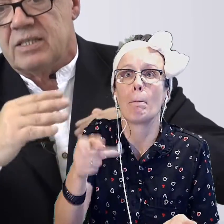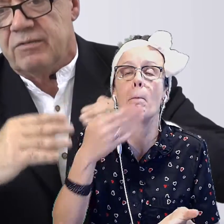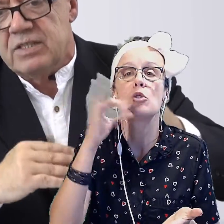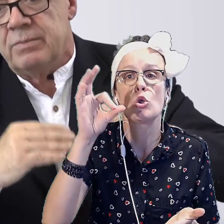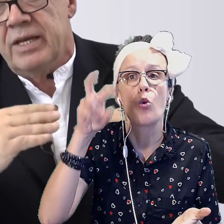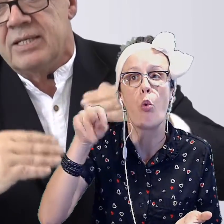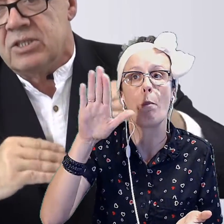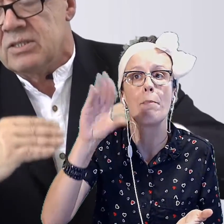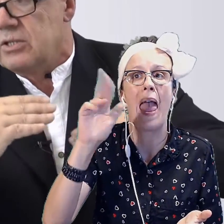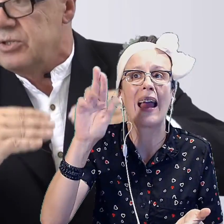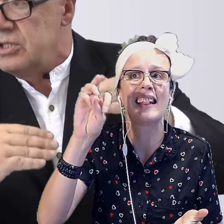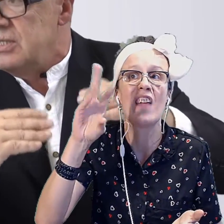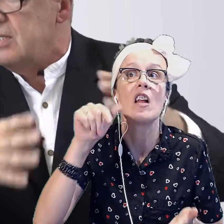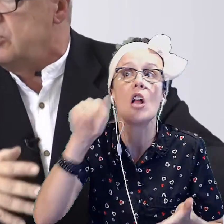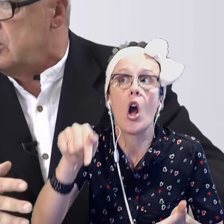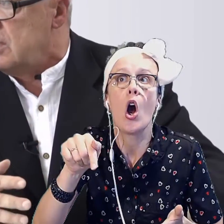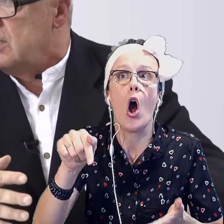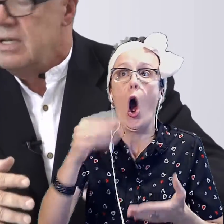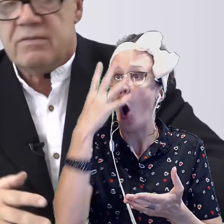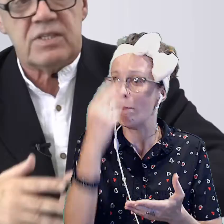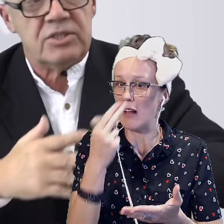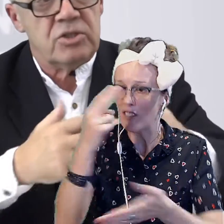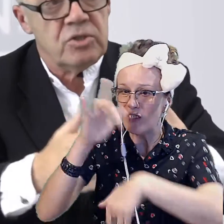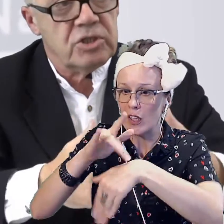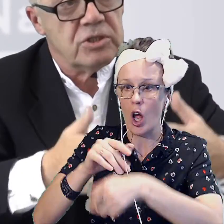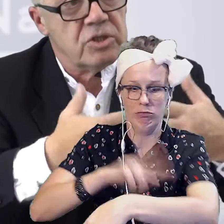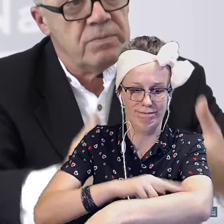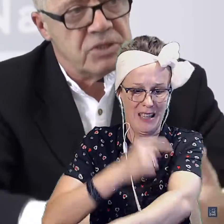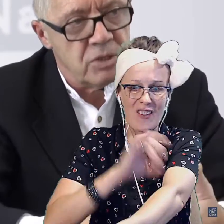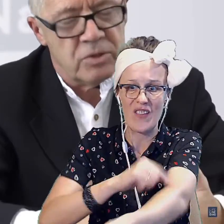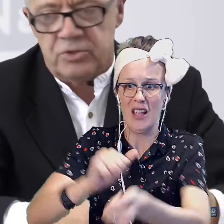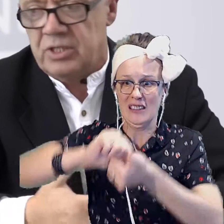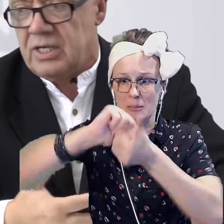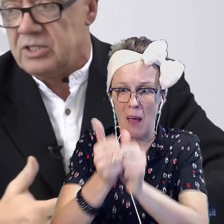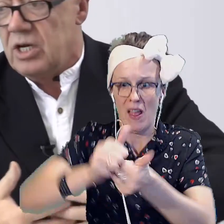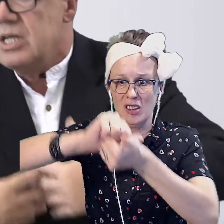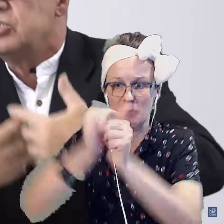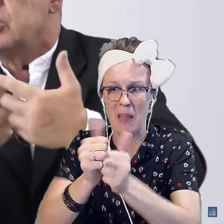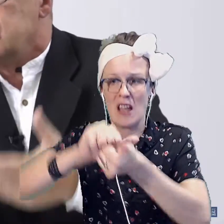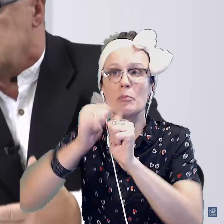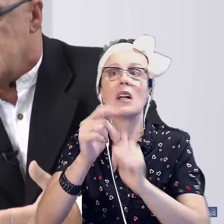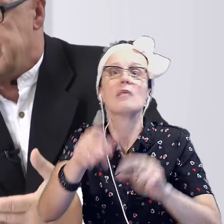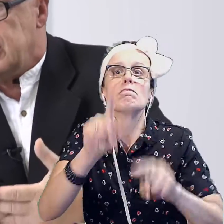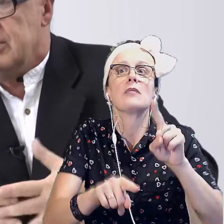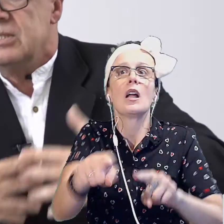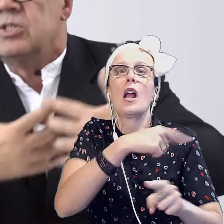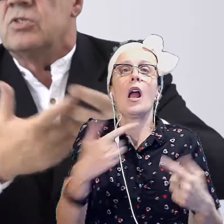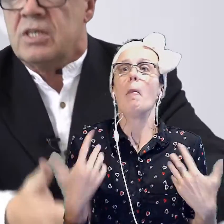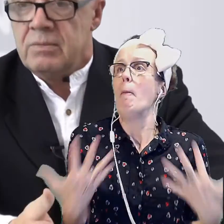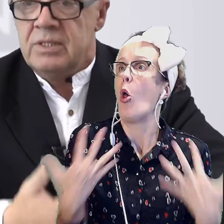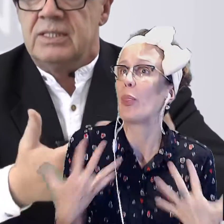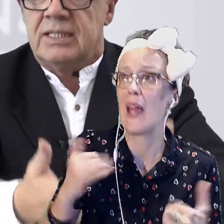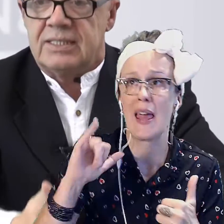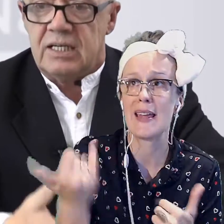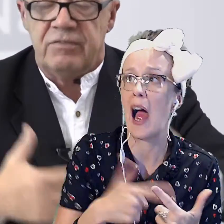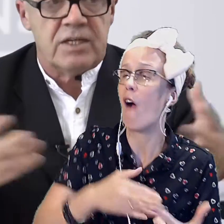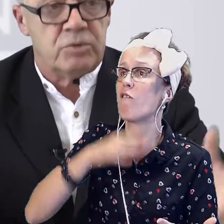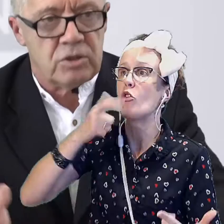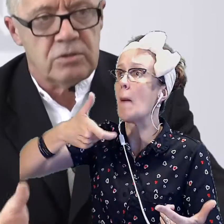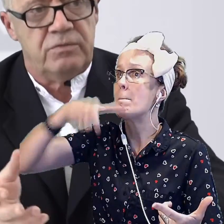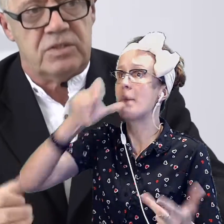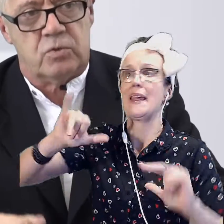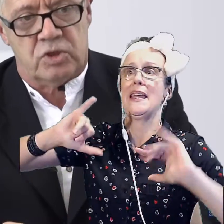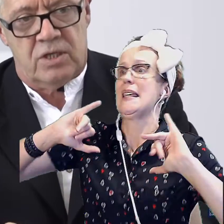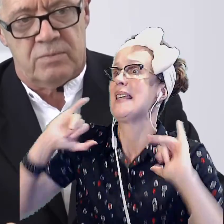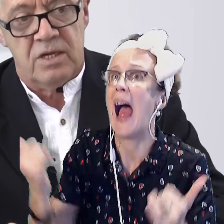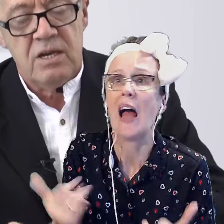obrazki zmienią się z godziny na godzinę w zależności czym będziemy oddychać czego się napijecie my to zjemy i tak dalej